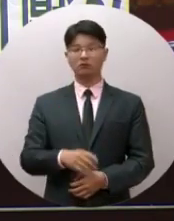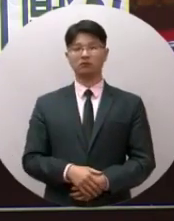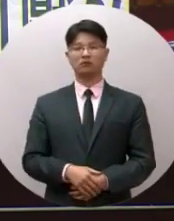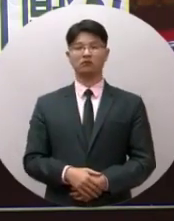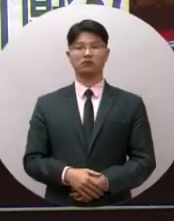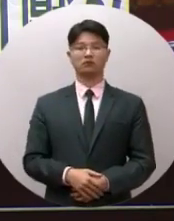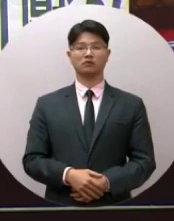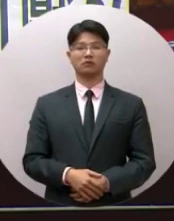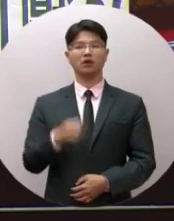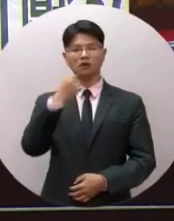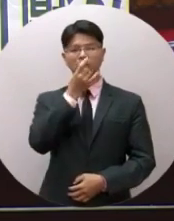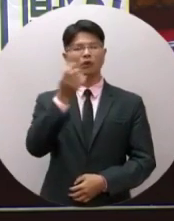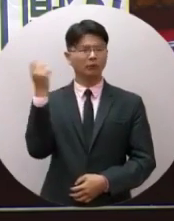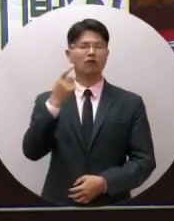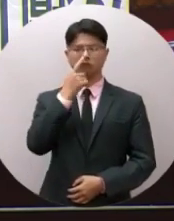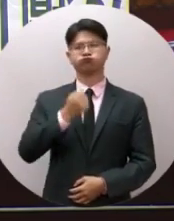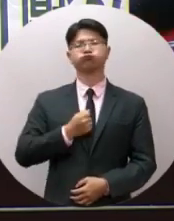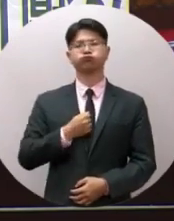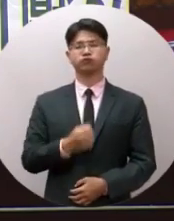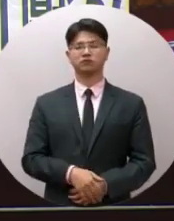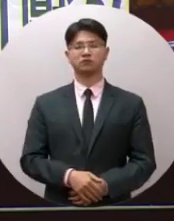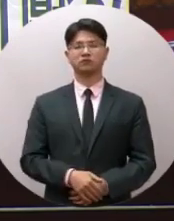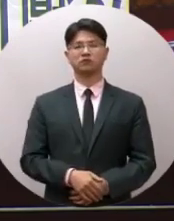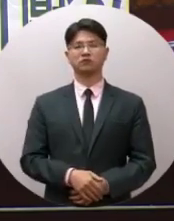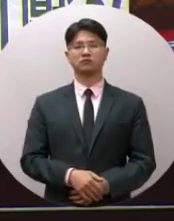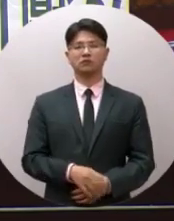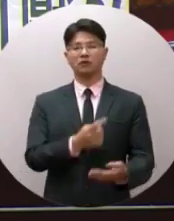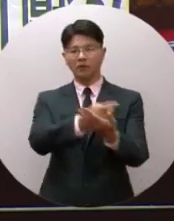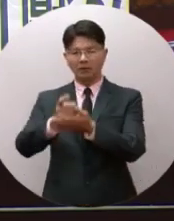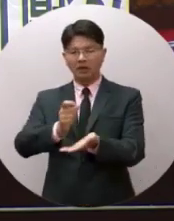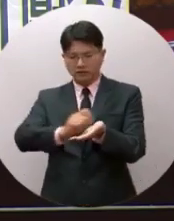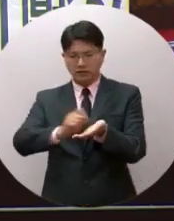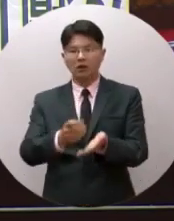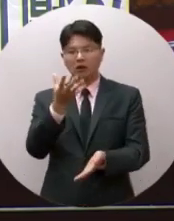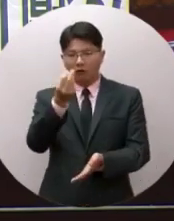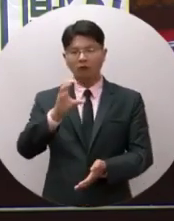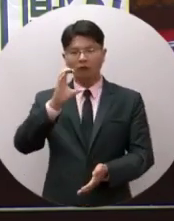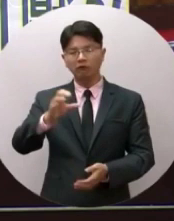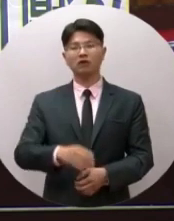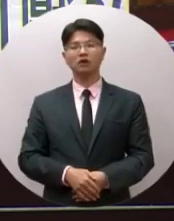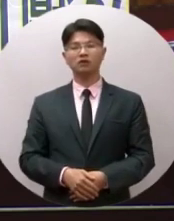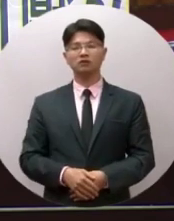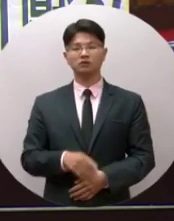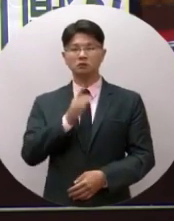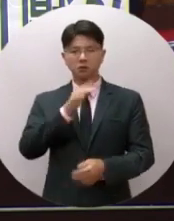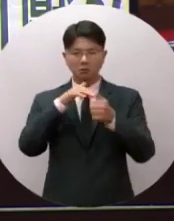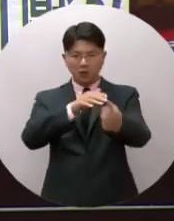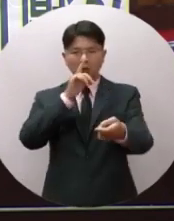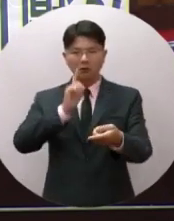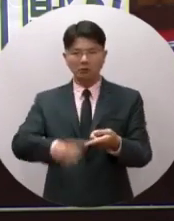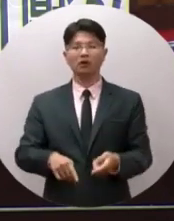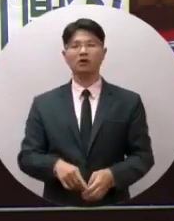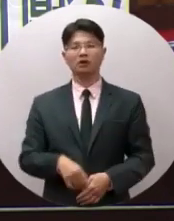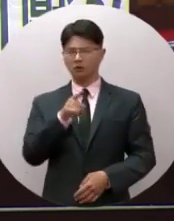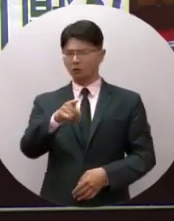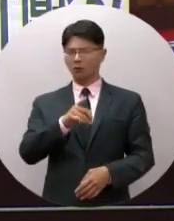语你听无？ 我台语也听无。大概人下边拢五方啦，有没有的？没有啦，有你边个有？我你拗